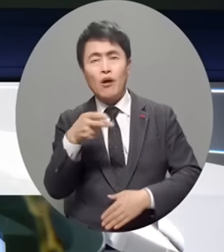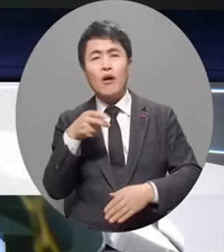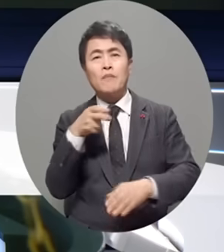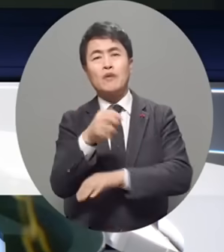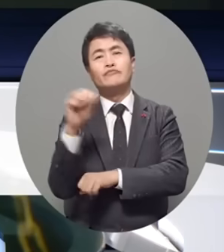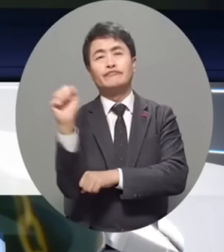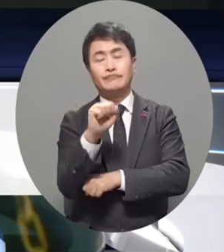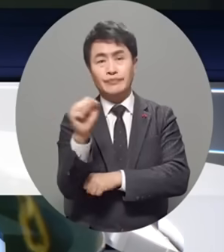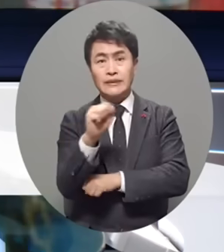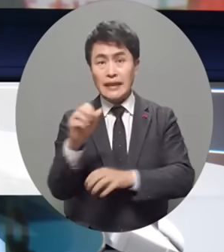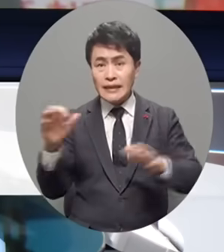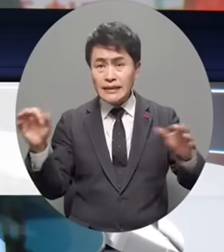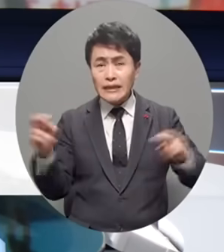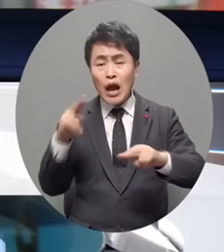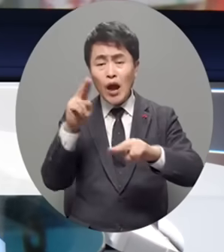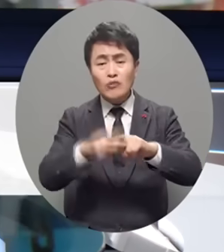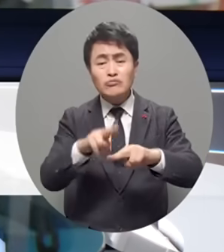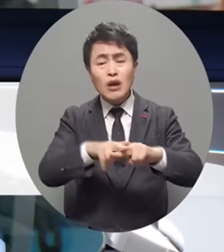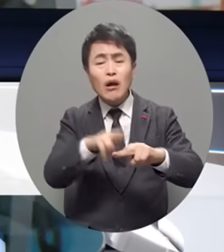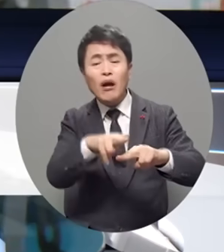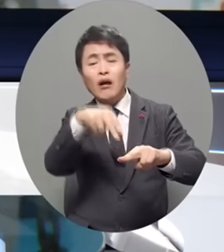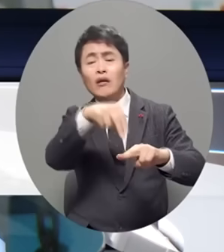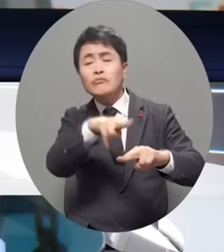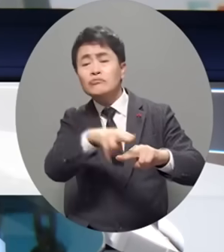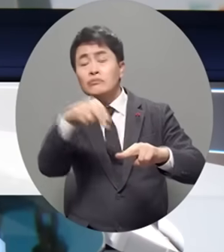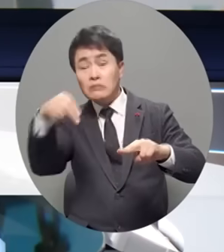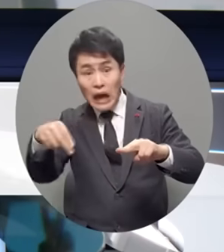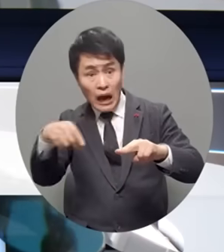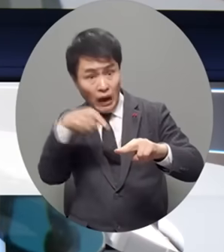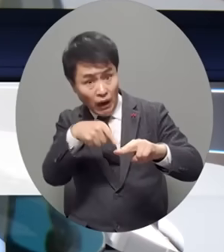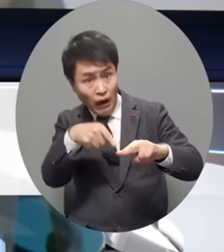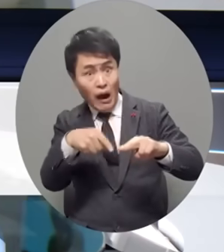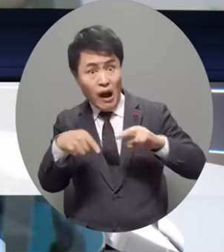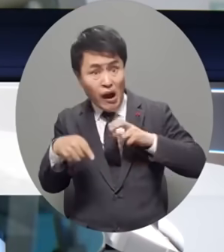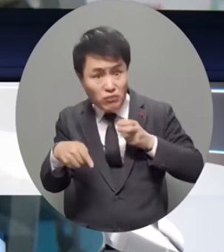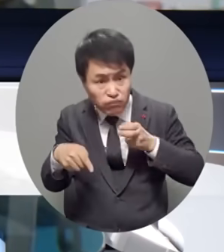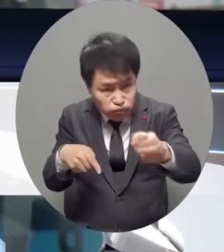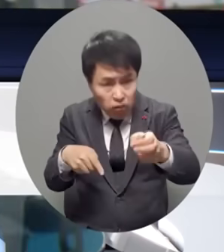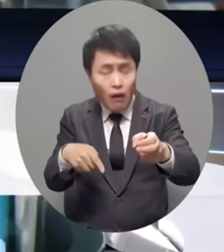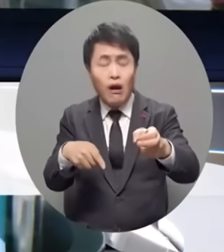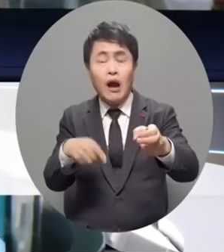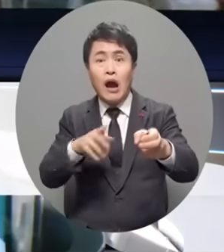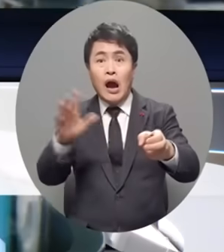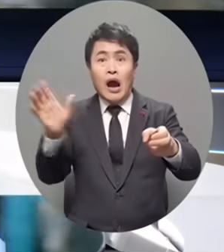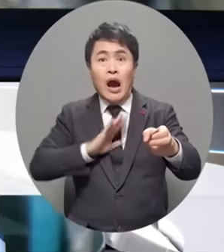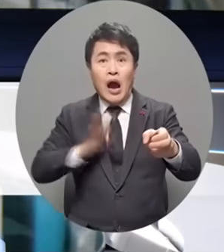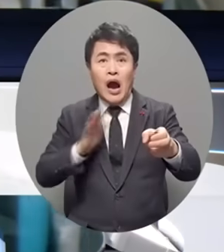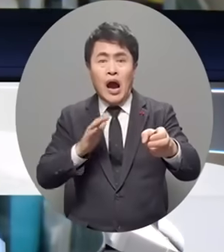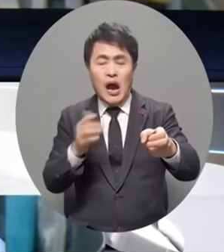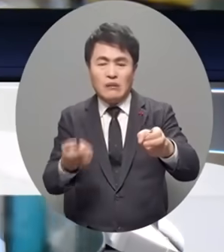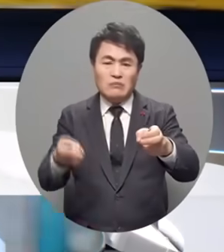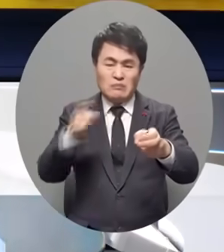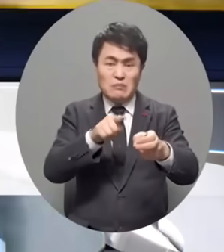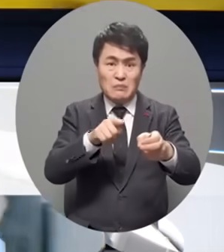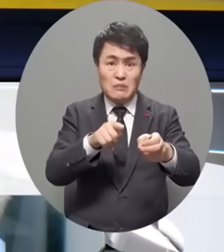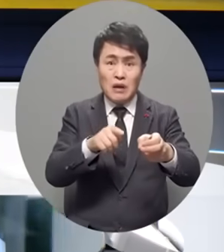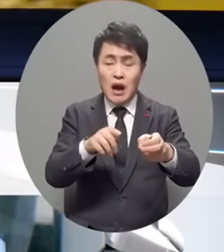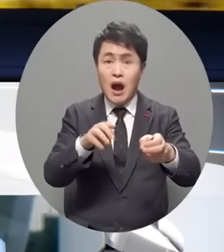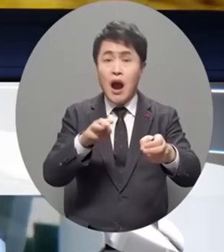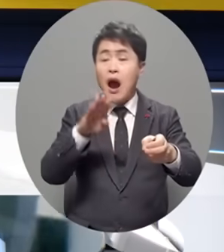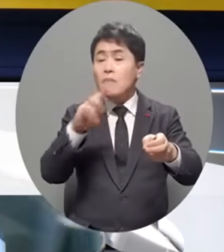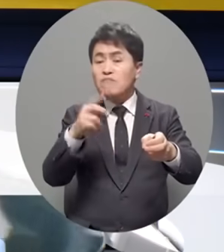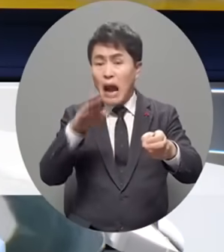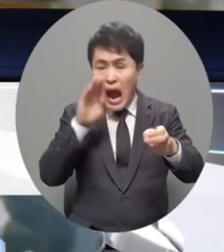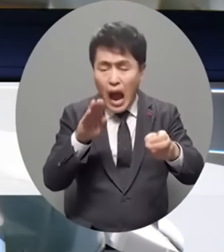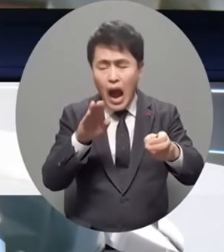운전기사는 잠시 운전석을 벗어난 사이 멈춰있던 버스가 움직였고 놀란 나머지 브레이크 대신 가속 페달을 잘못